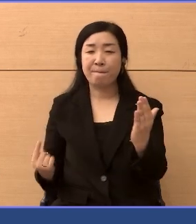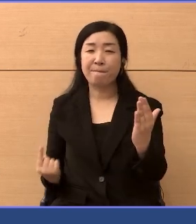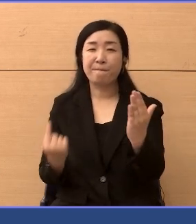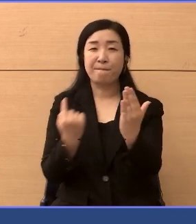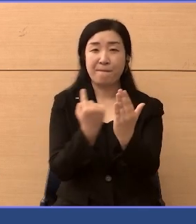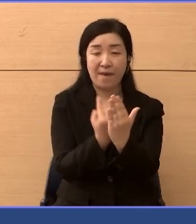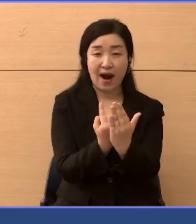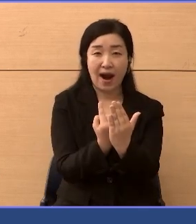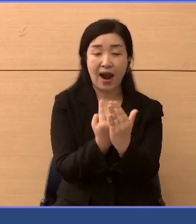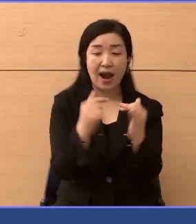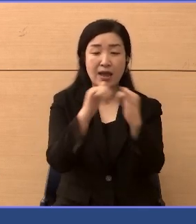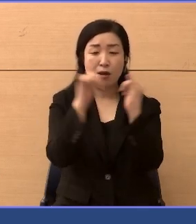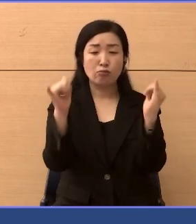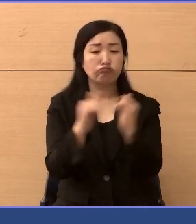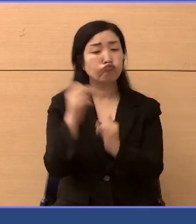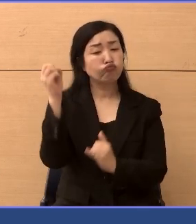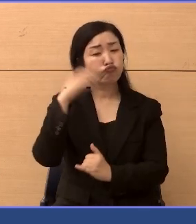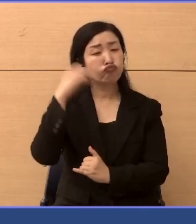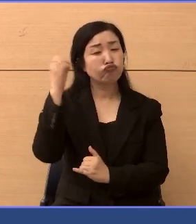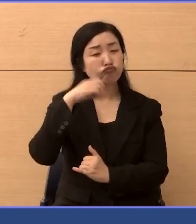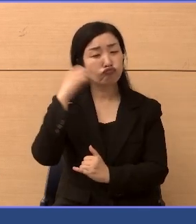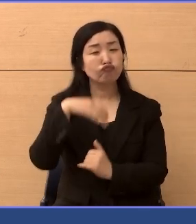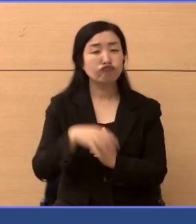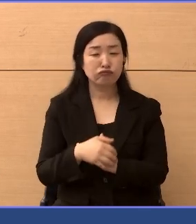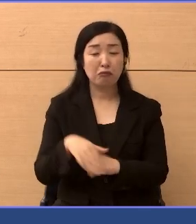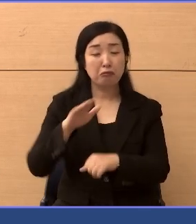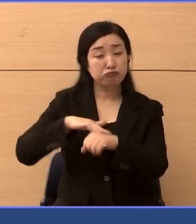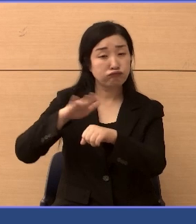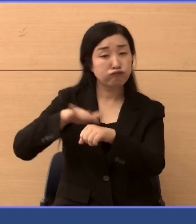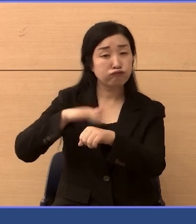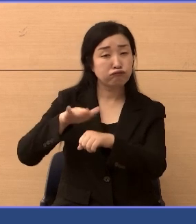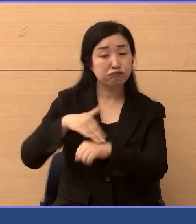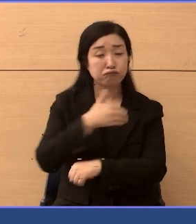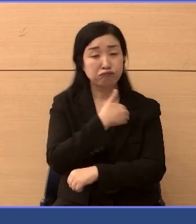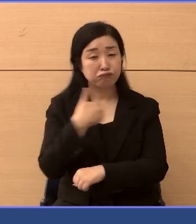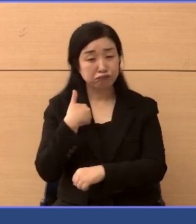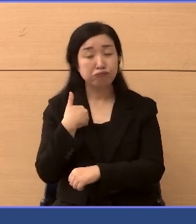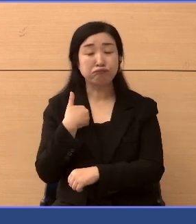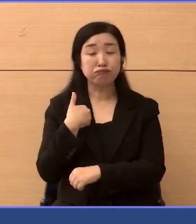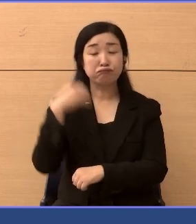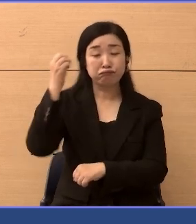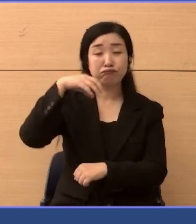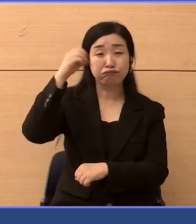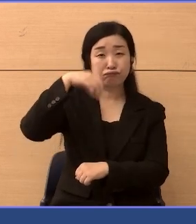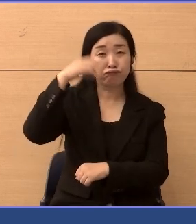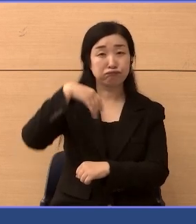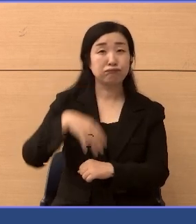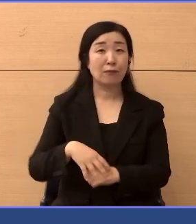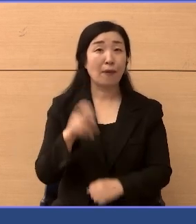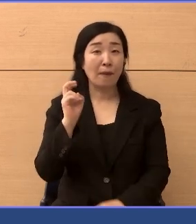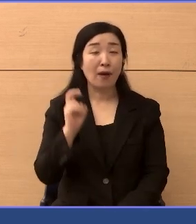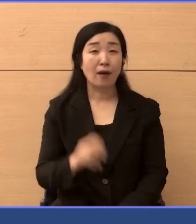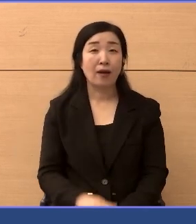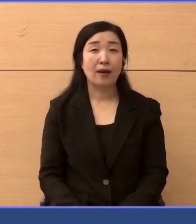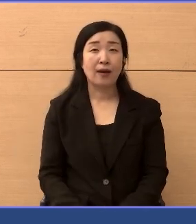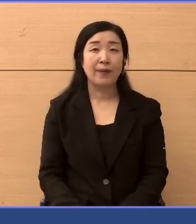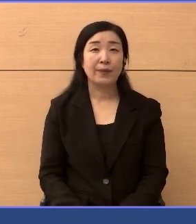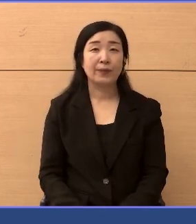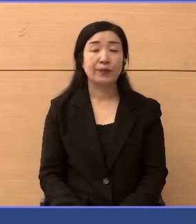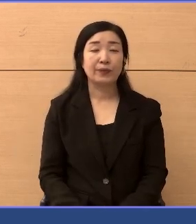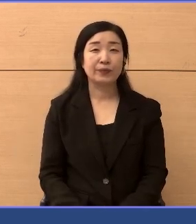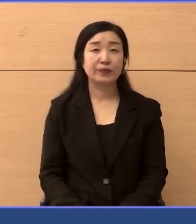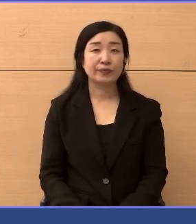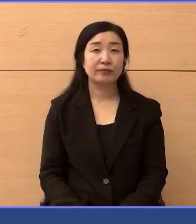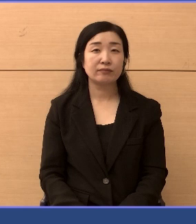level 찾으면 사회적으로 그냥 뭔가 far below 잘했다라는 것처럼 that which 만족을 the 하는 경우가 individual with 있는데요. ASD is capable of 사실